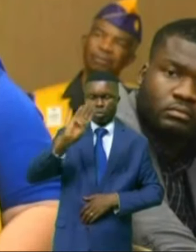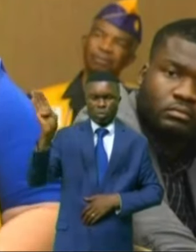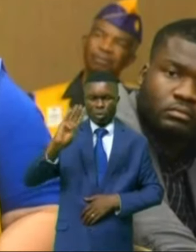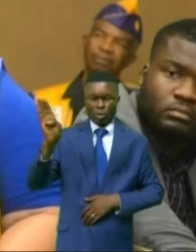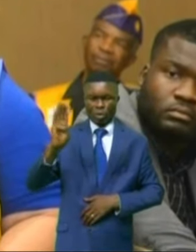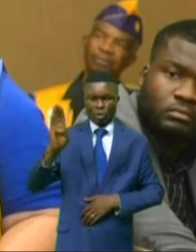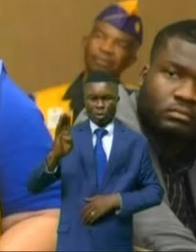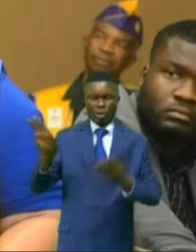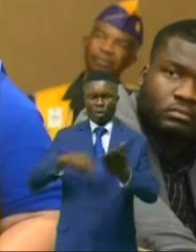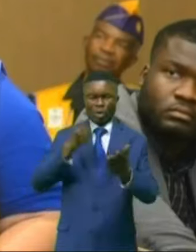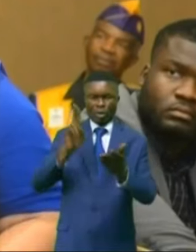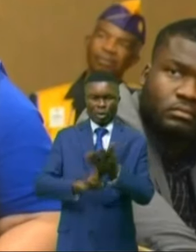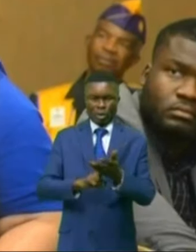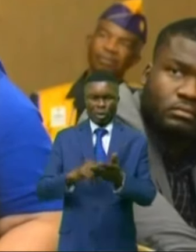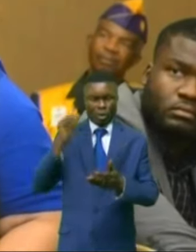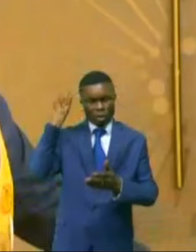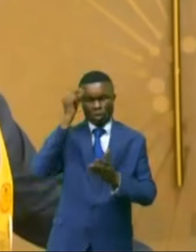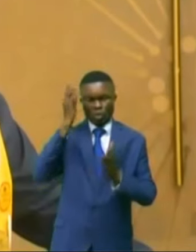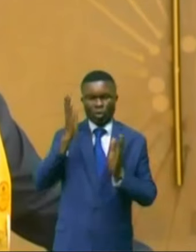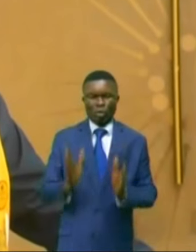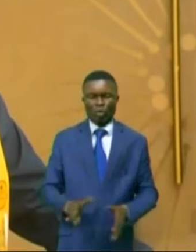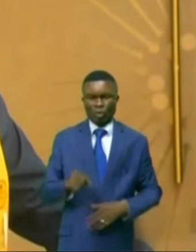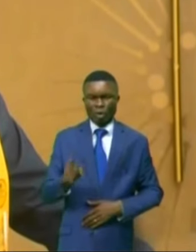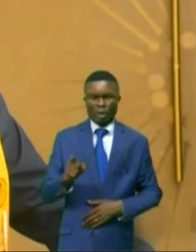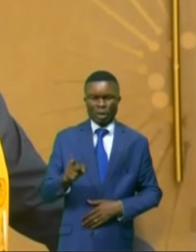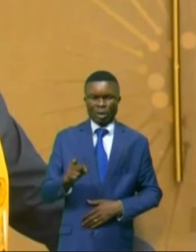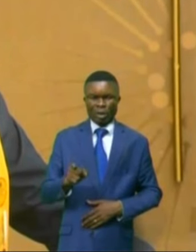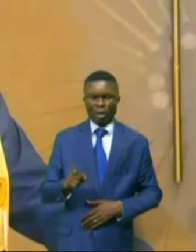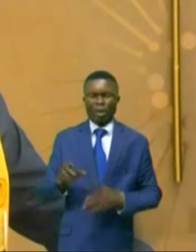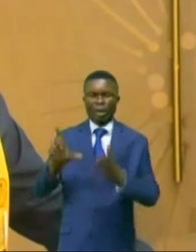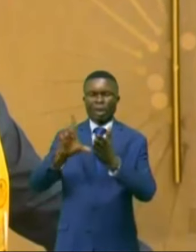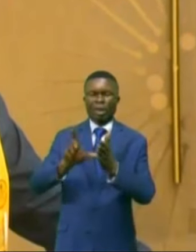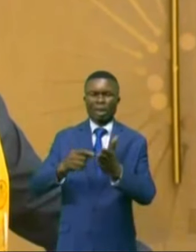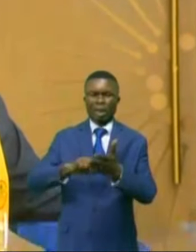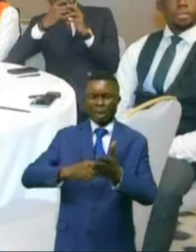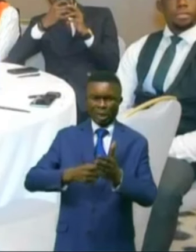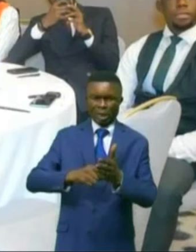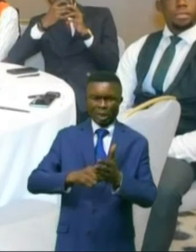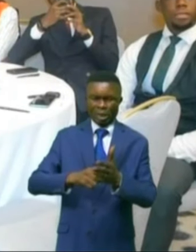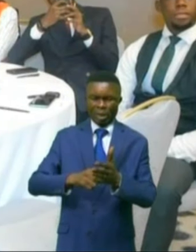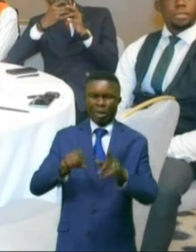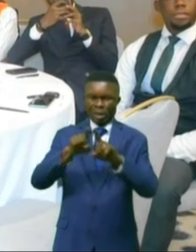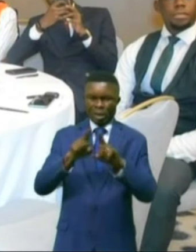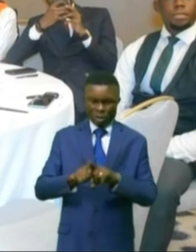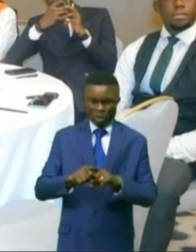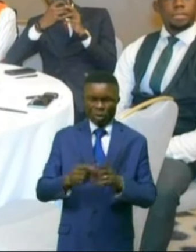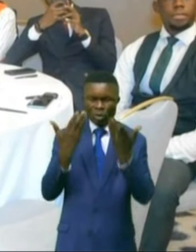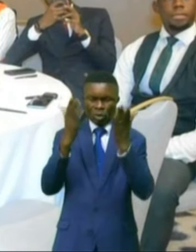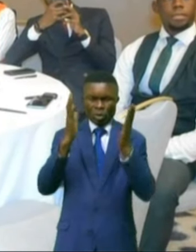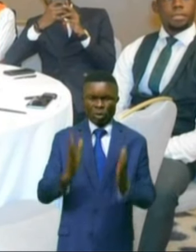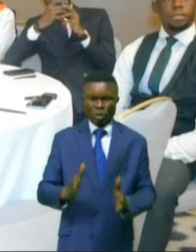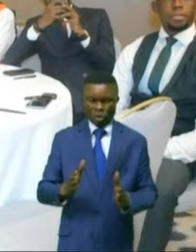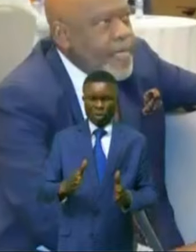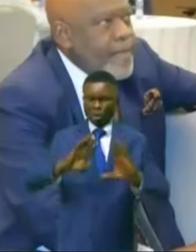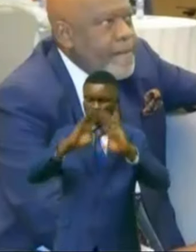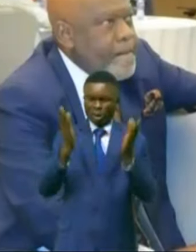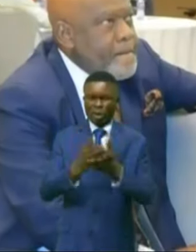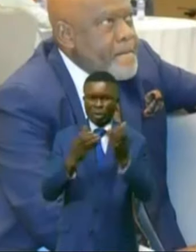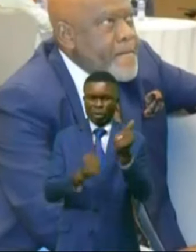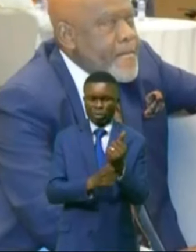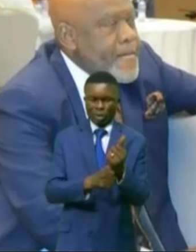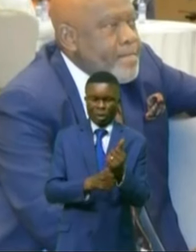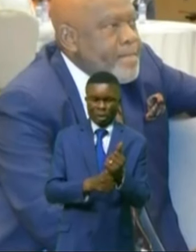District Gouverneur, PDG venus de partout, les Lions et Annie Léo ainsi que les étudiants, l'assistance a eu droit à